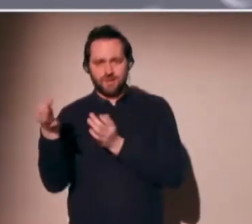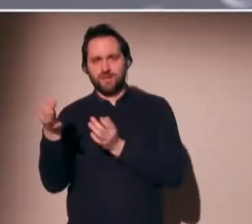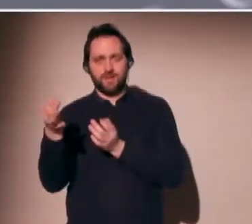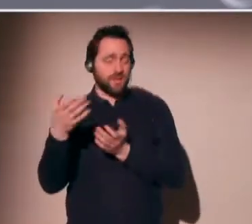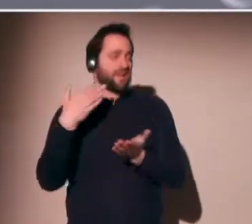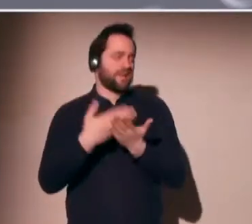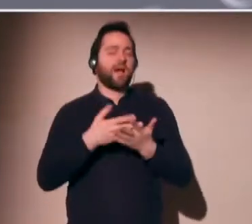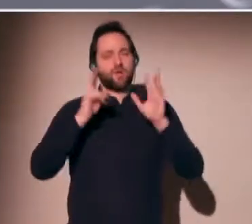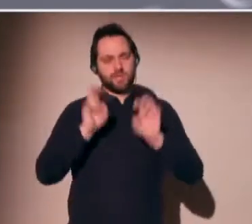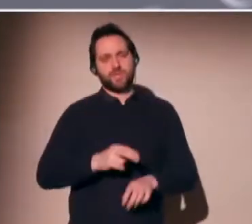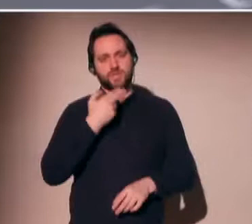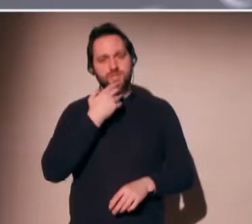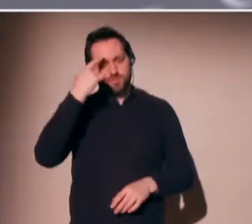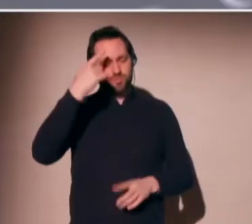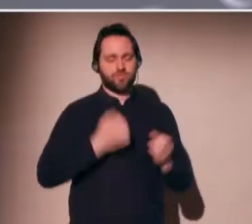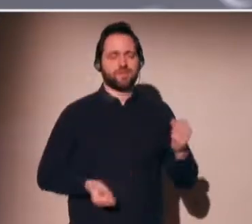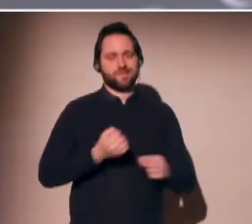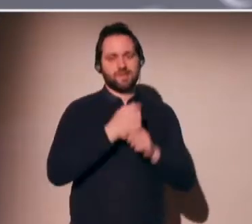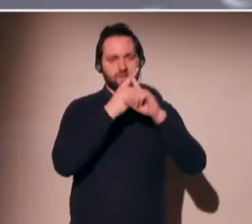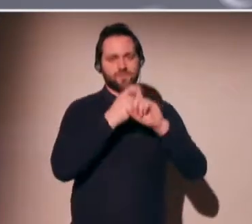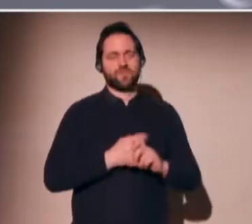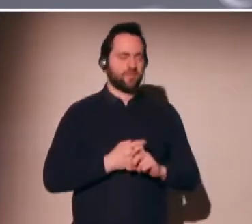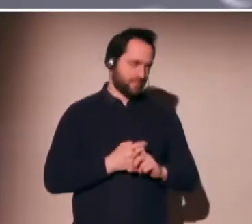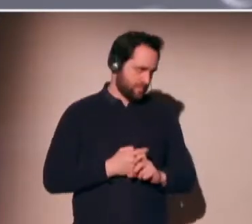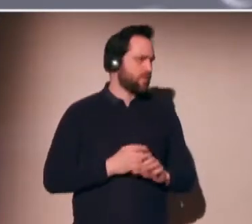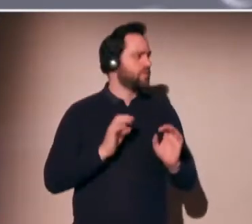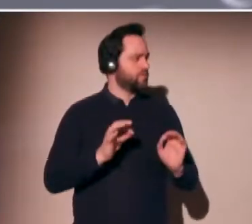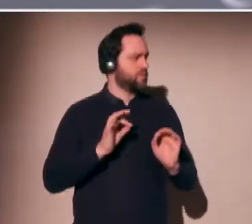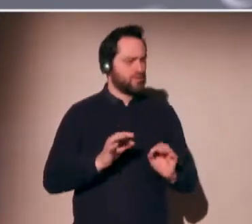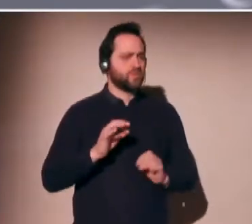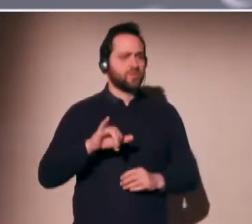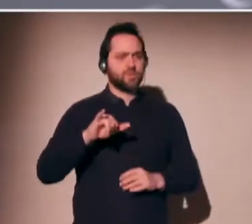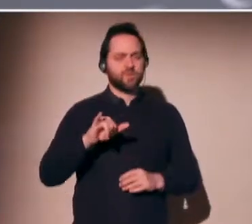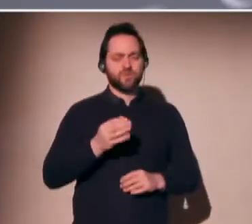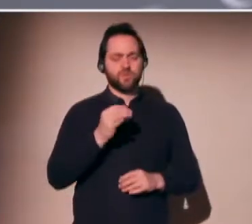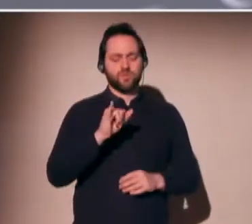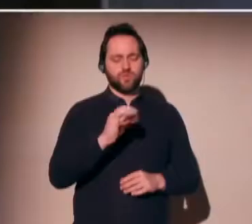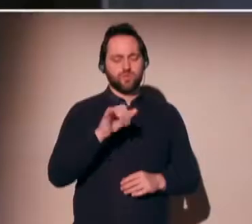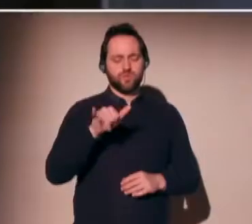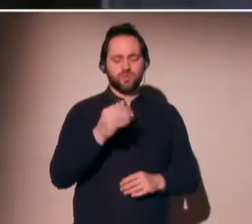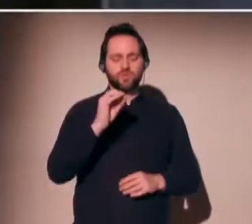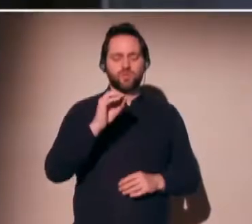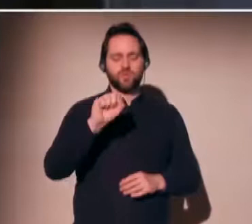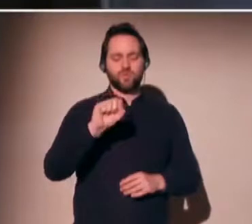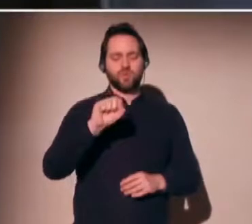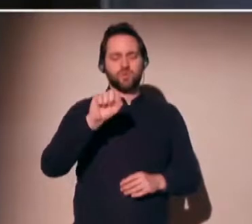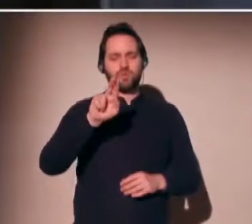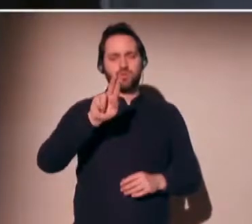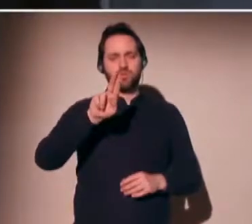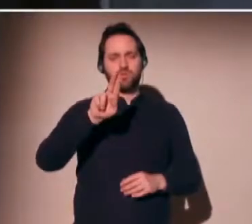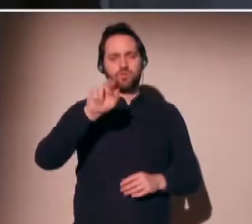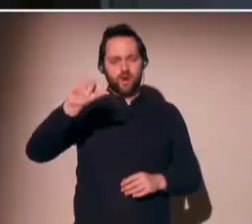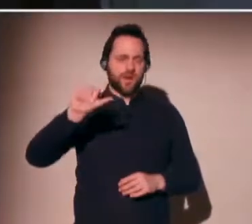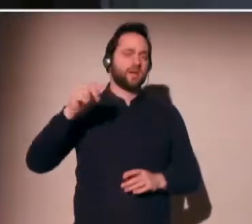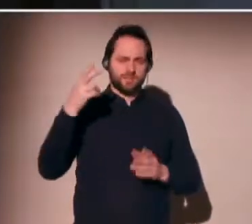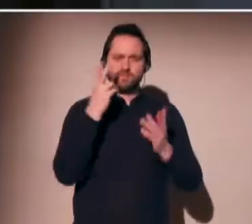et récemment, en particulier, Joshua Bengio en a parlé, les réseaux de neurones. Et les réseaux de neurones ont des paramètres qui